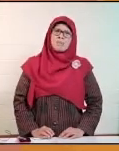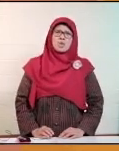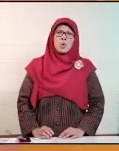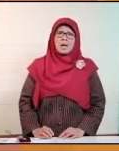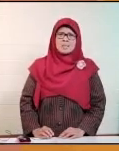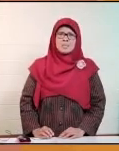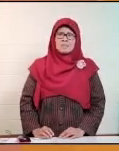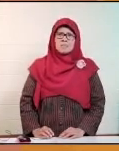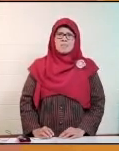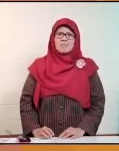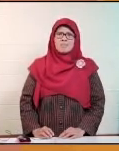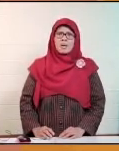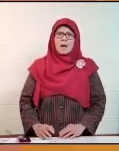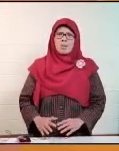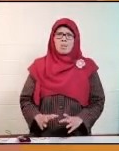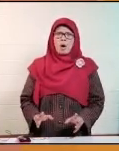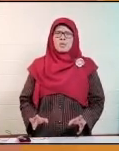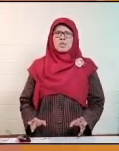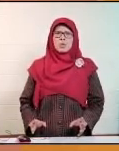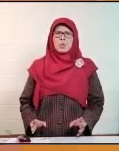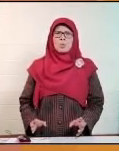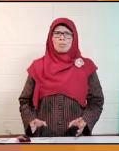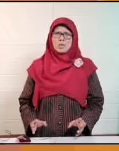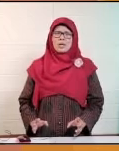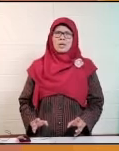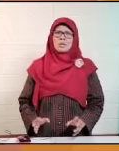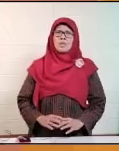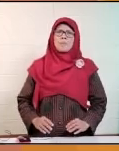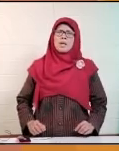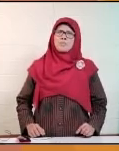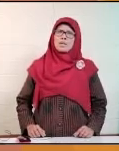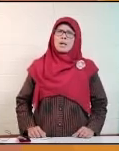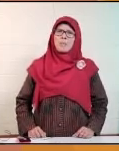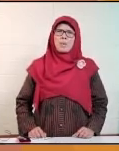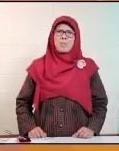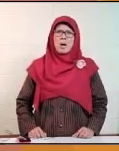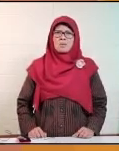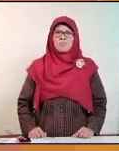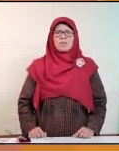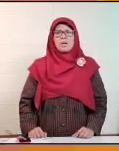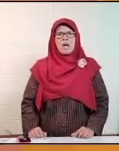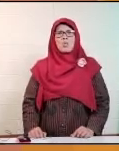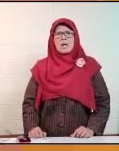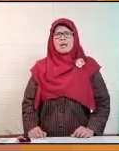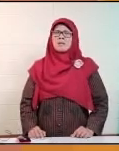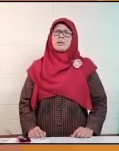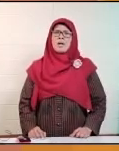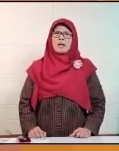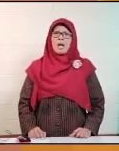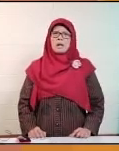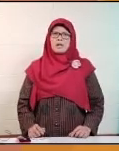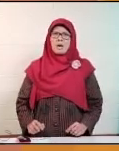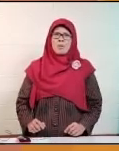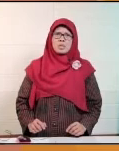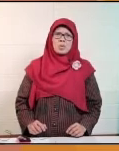kalian akan masuk kelas ya disitu misalnya nih di dalam kelas banyak anak perempuan lalu Kalian